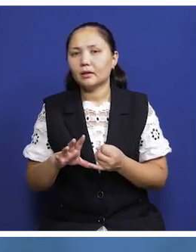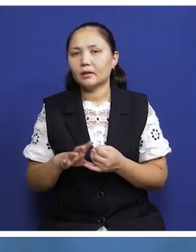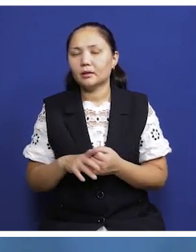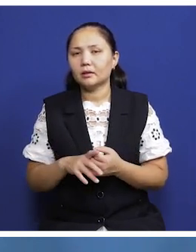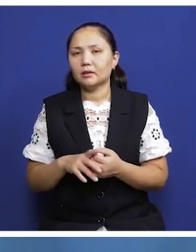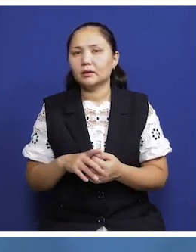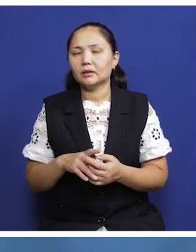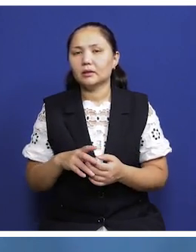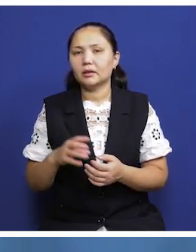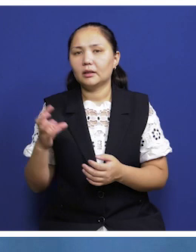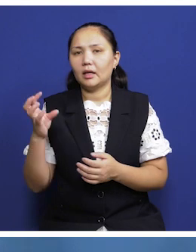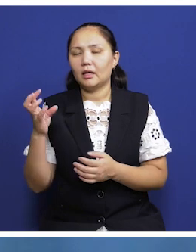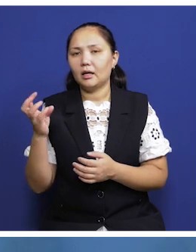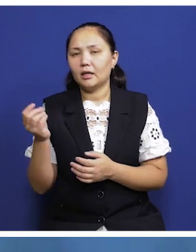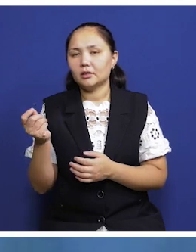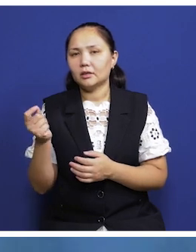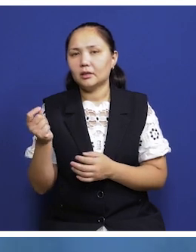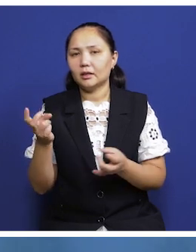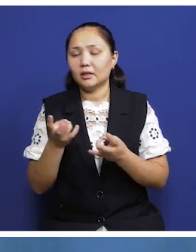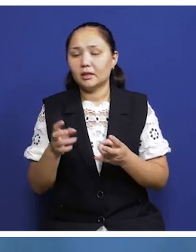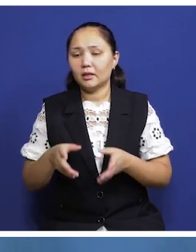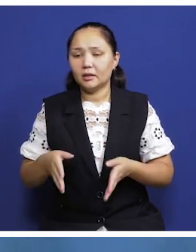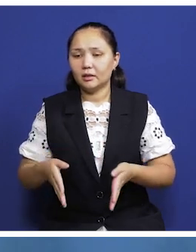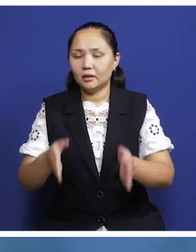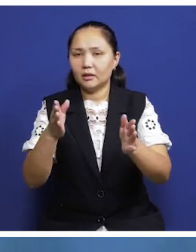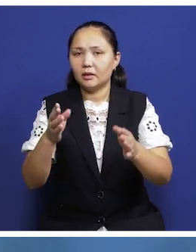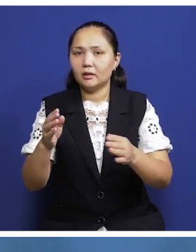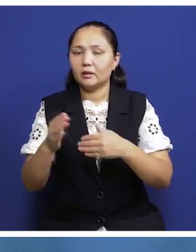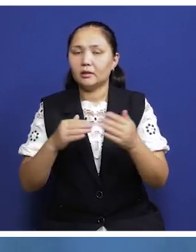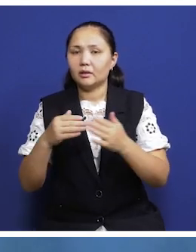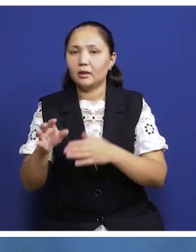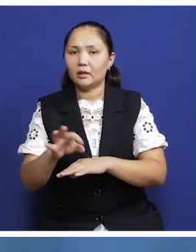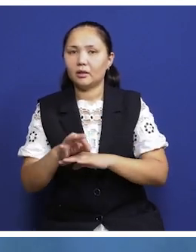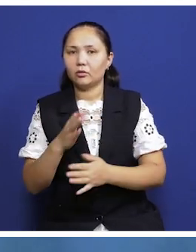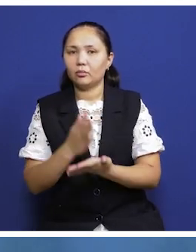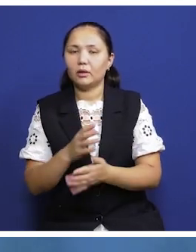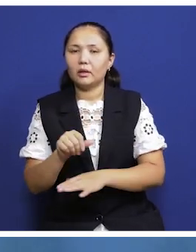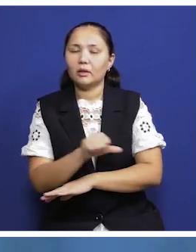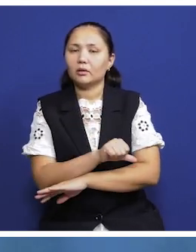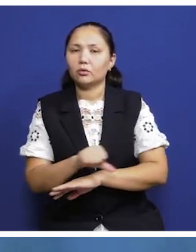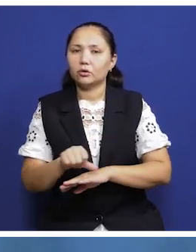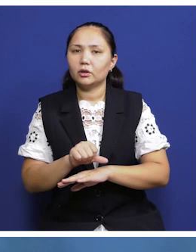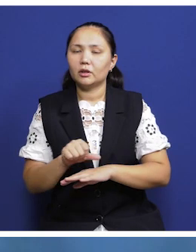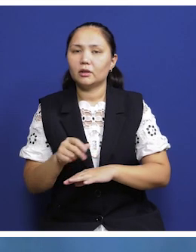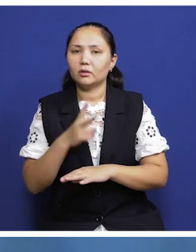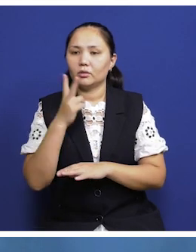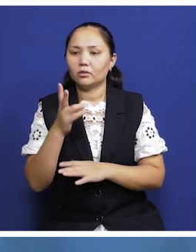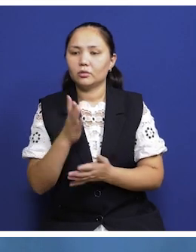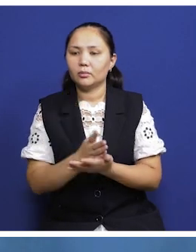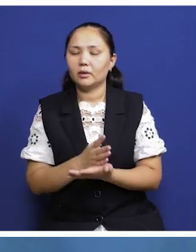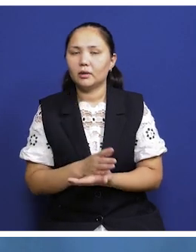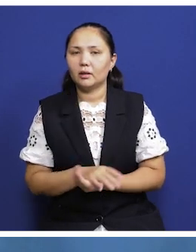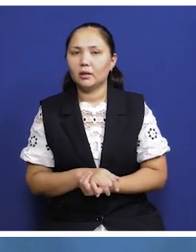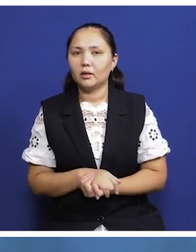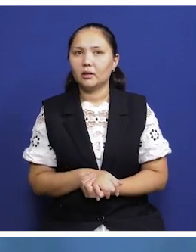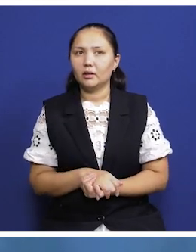ма жолға? Ауылдың ішіндегі көшелерді жөндеуге суарға қайбір көшелер істеп жатыр, сондай бар ма осы жерде? Егер де болып жатса,